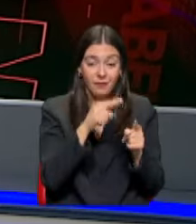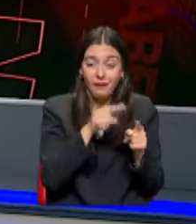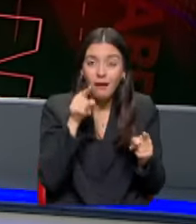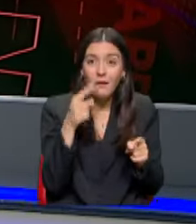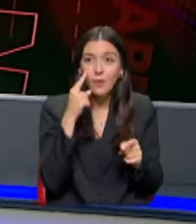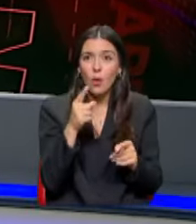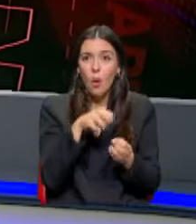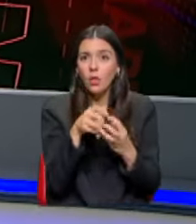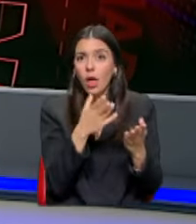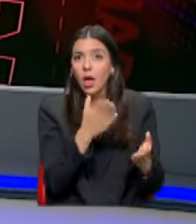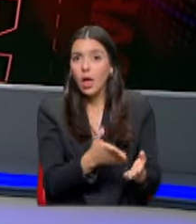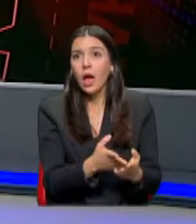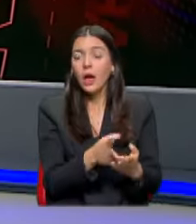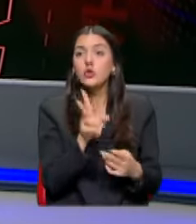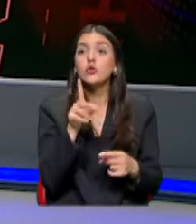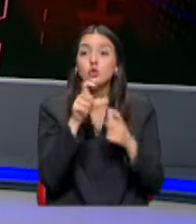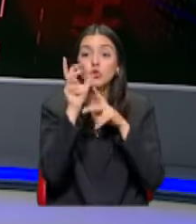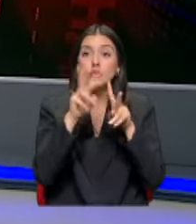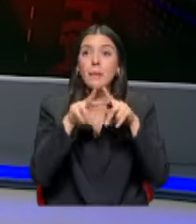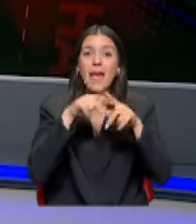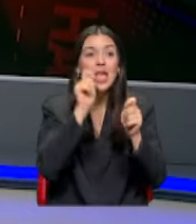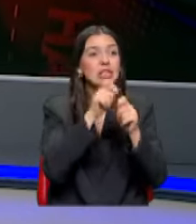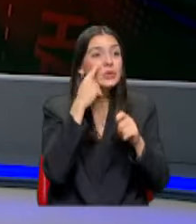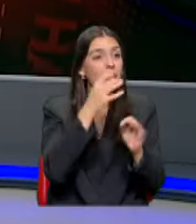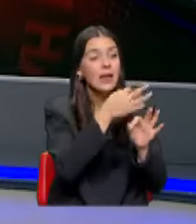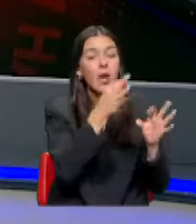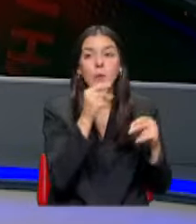hadisesidir. Soma işçilerin üzerine titrememiz lazım. Fernas işçilerinin